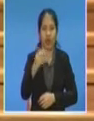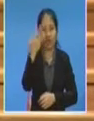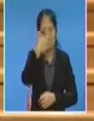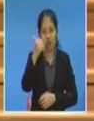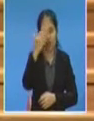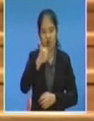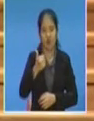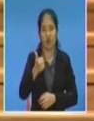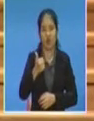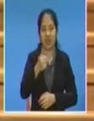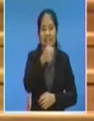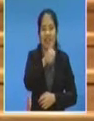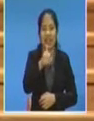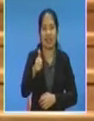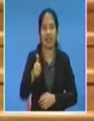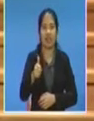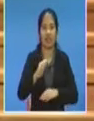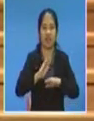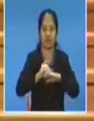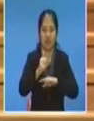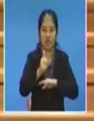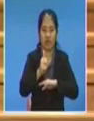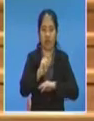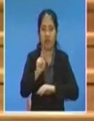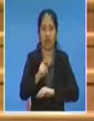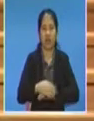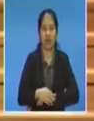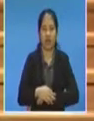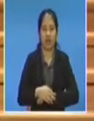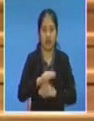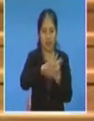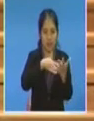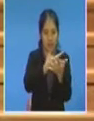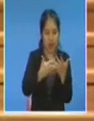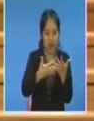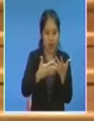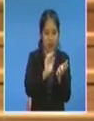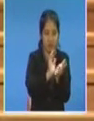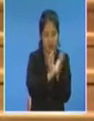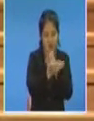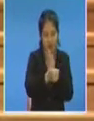แผนการปฏิรูปนี้ผมขอให้ทำให้แก่อย่างมีคุณค่าครับ